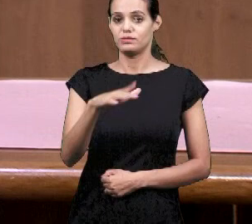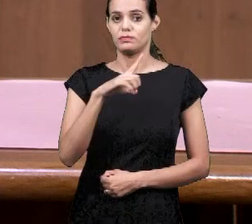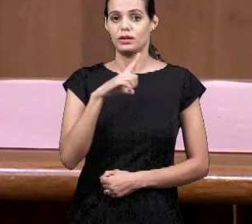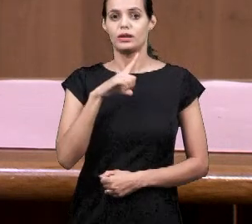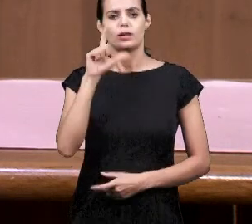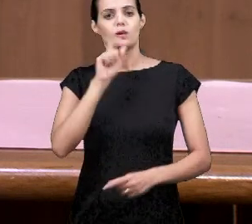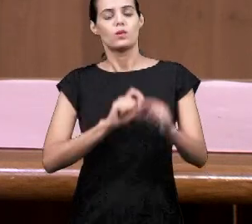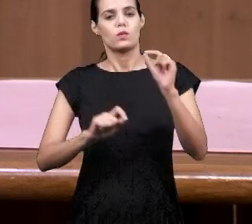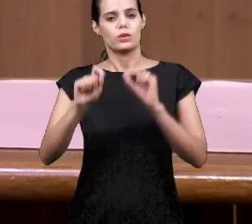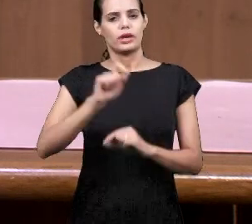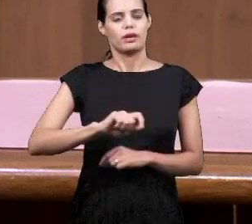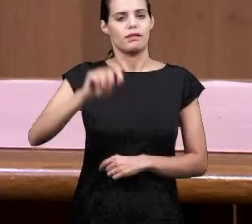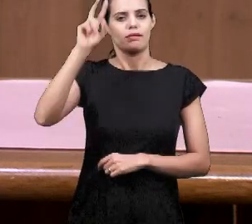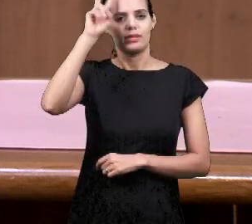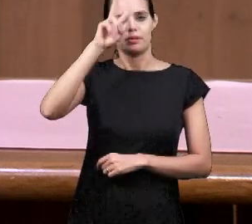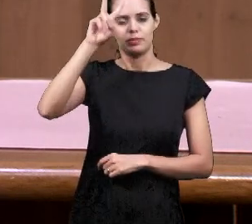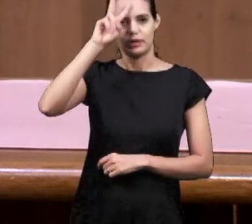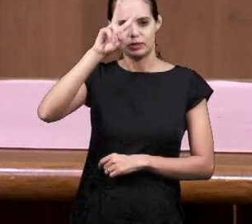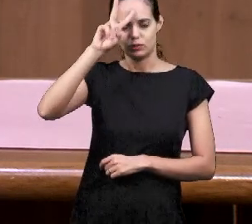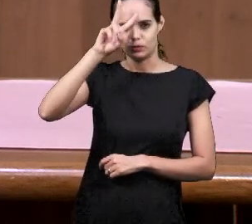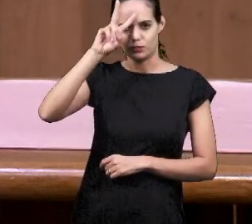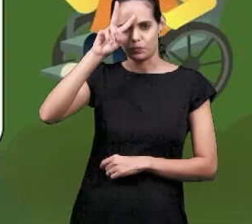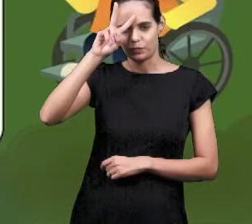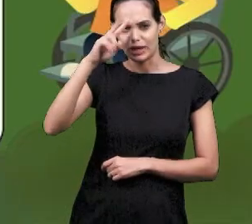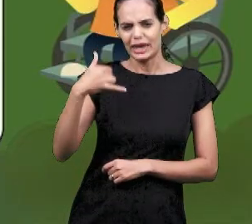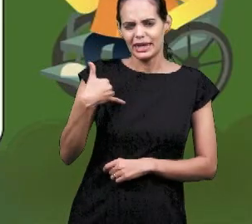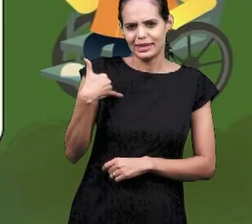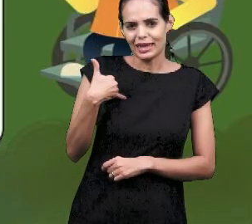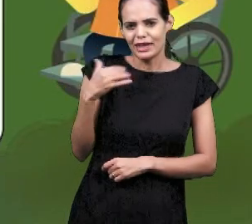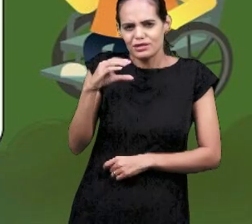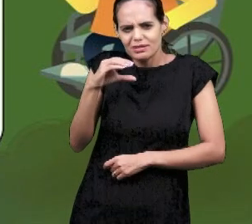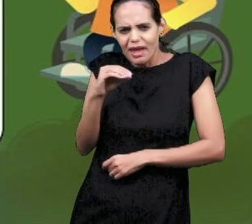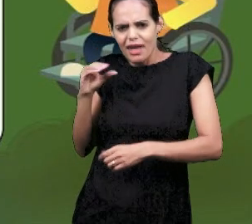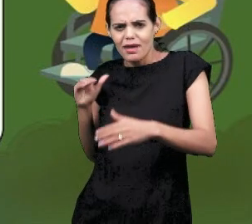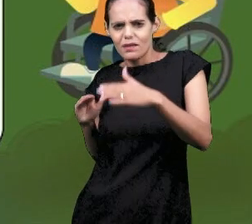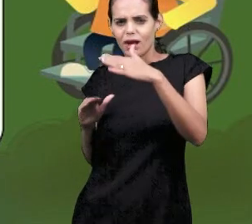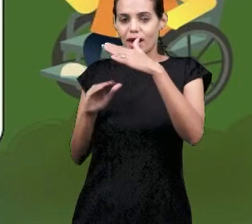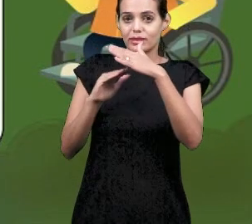les petits de 0 à 3 ans, nous avons